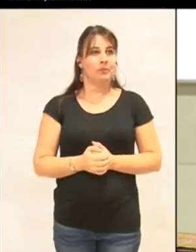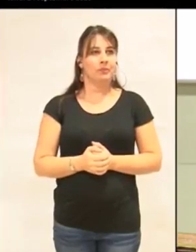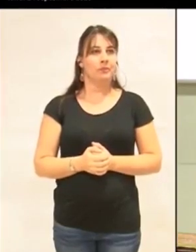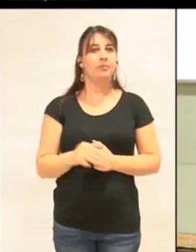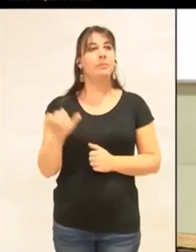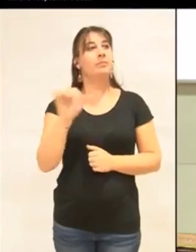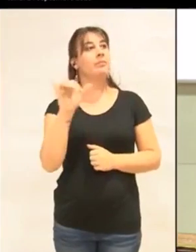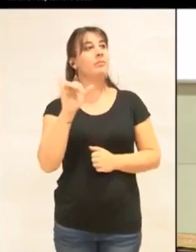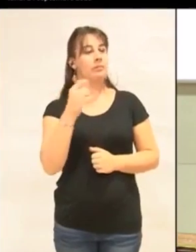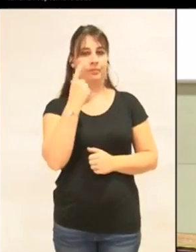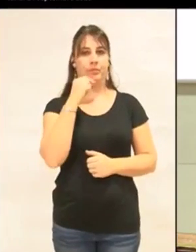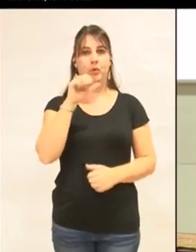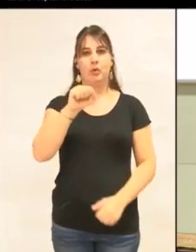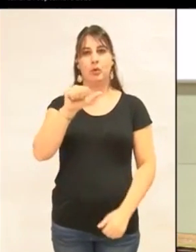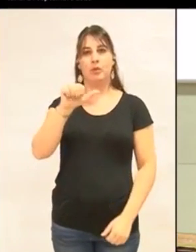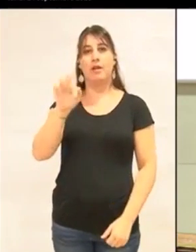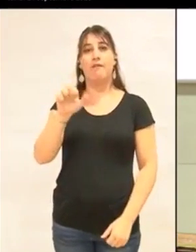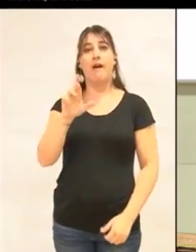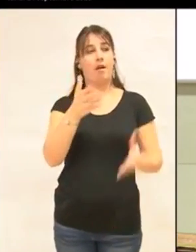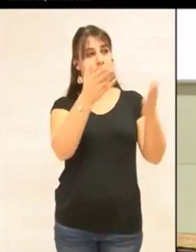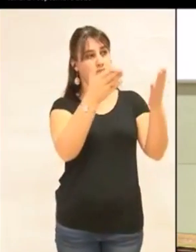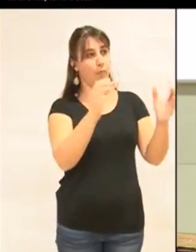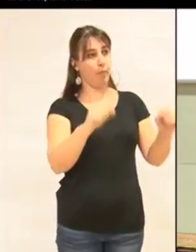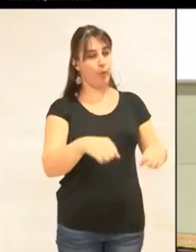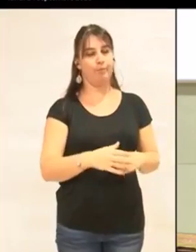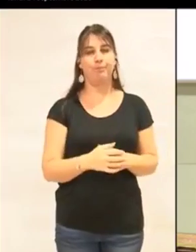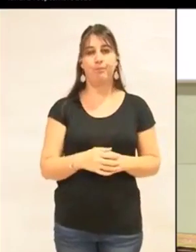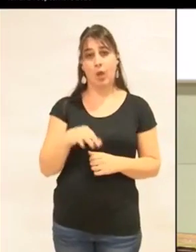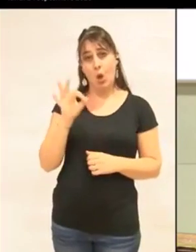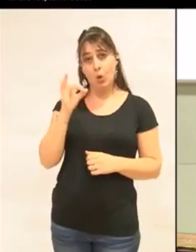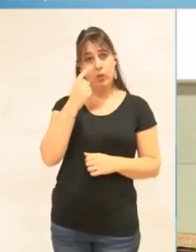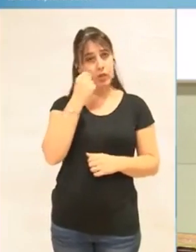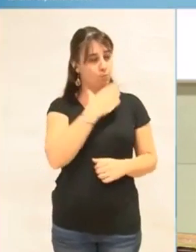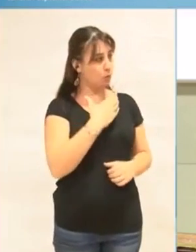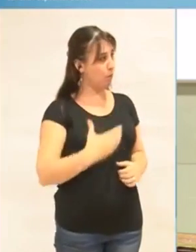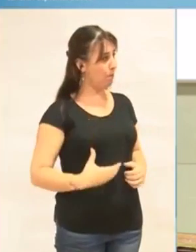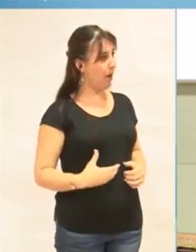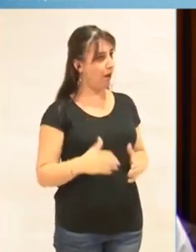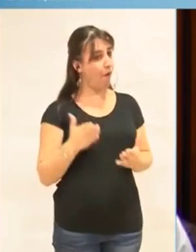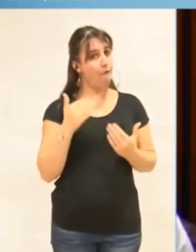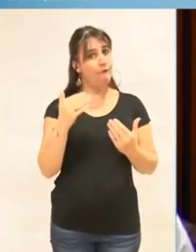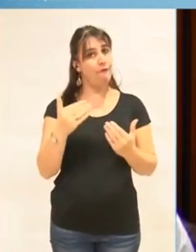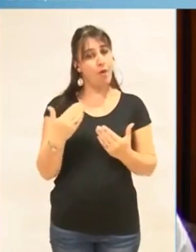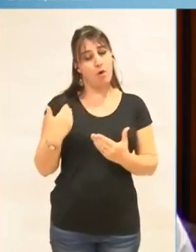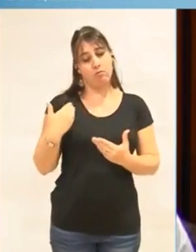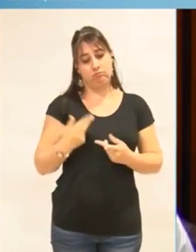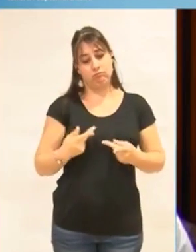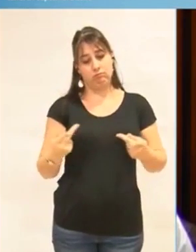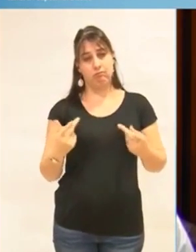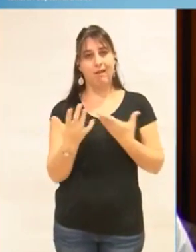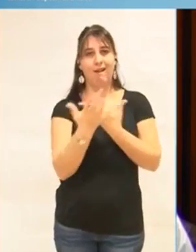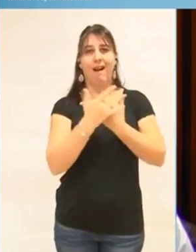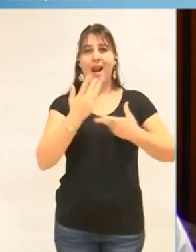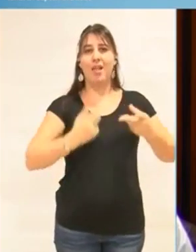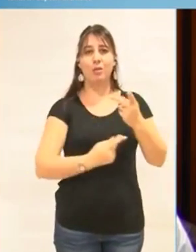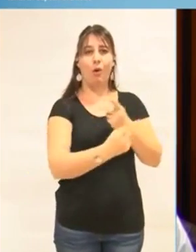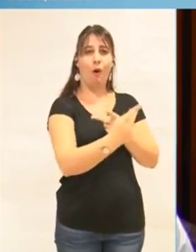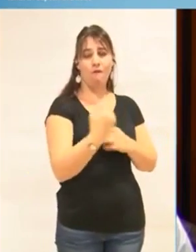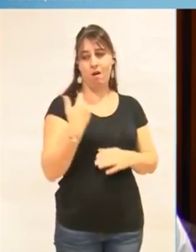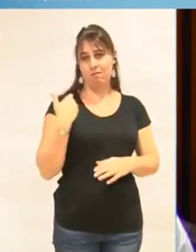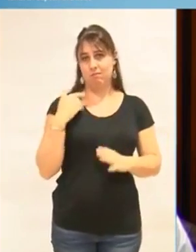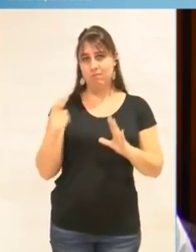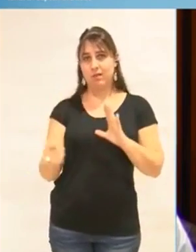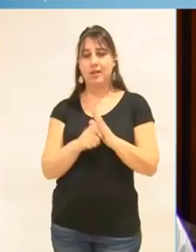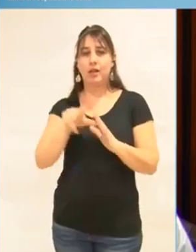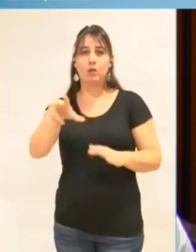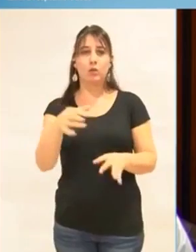Monsieur Safar, vous avez la parole. Oui, monsieur le maire, ce vœu vous était annoncé et fait suite au courrier que nous vous avons adressé donc le